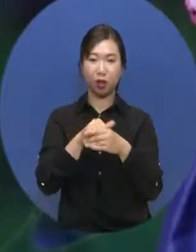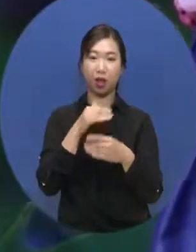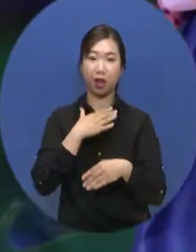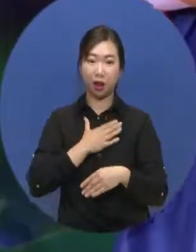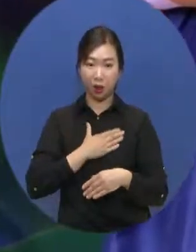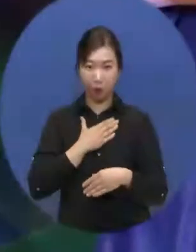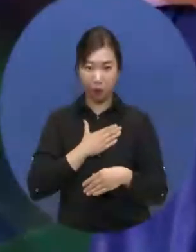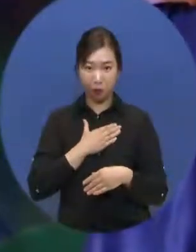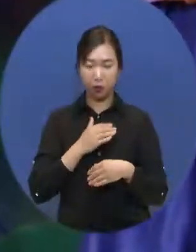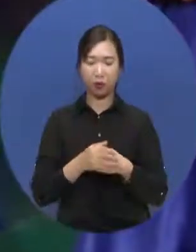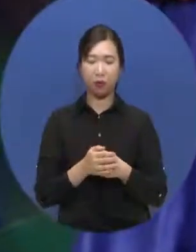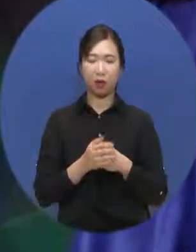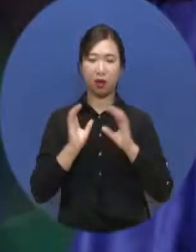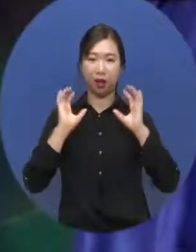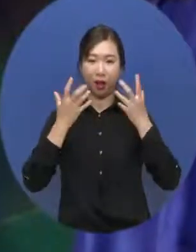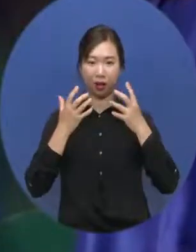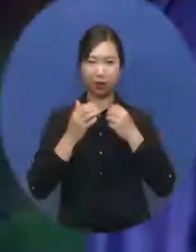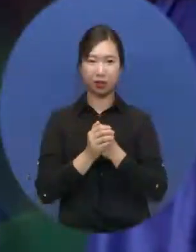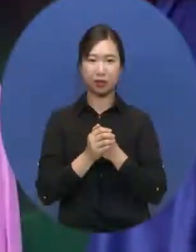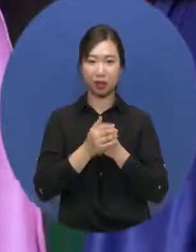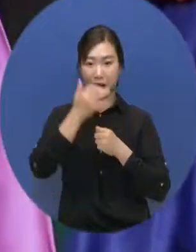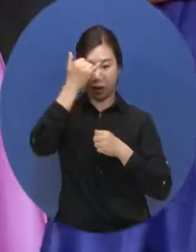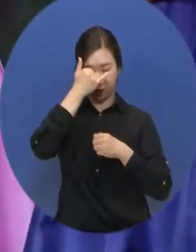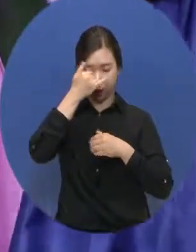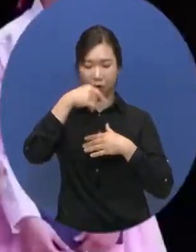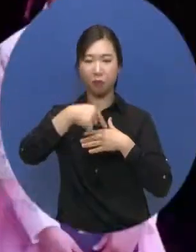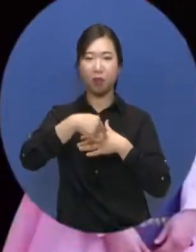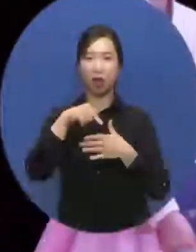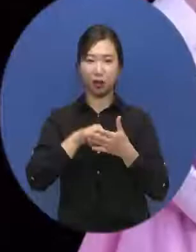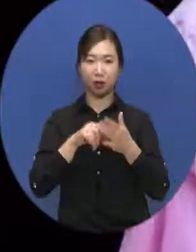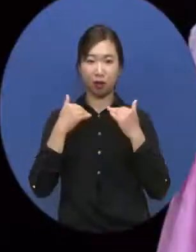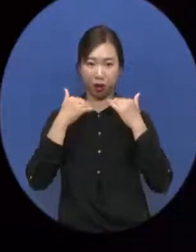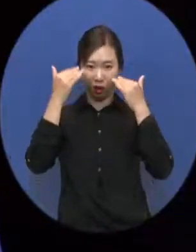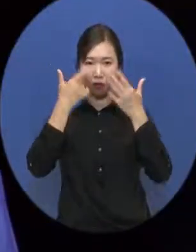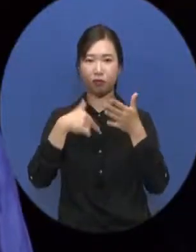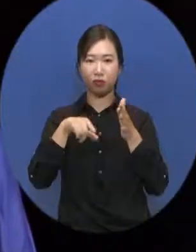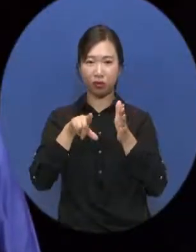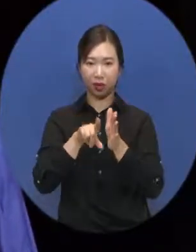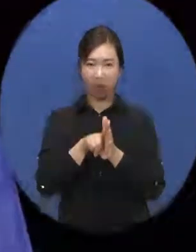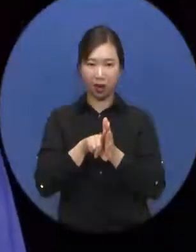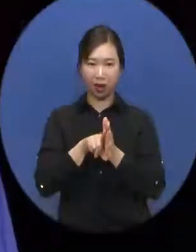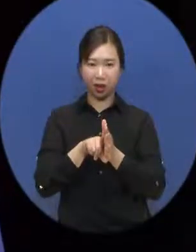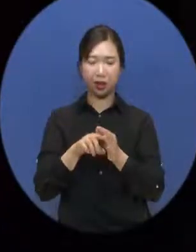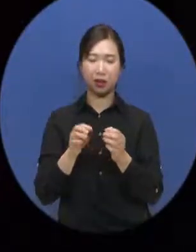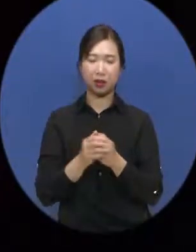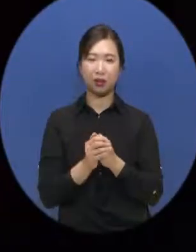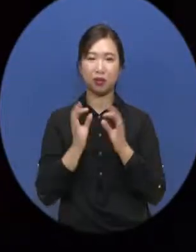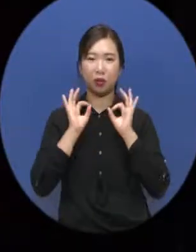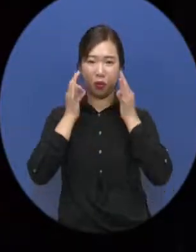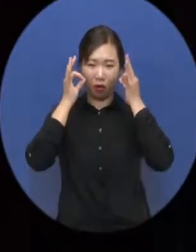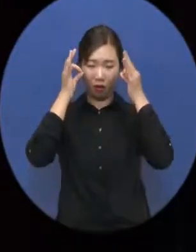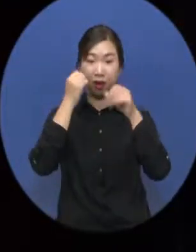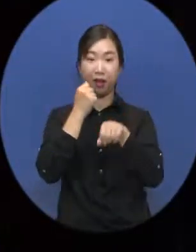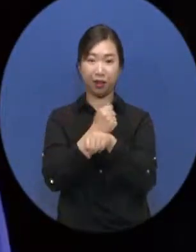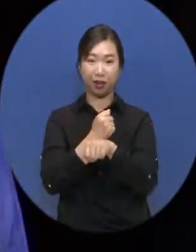아이들의 인성 함양을 위해서 앞으로도 계속 시흥시 청소년들과 시민들을 위해서 노력하고자